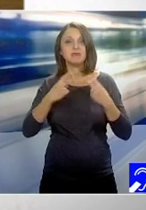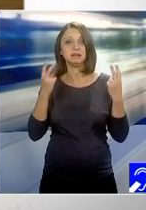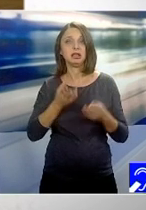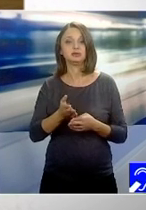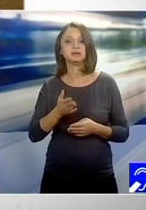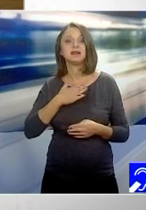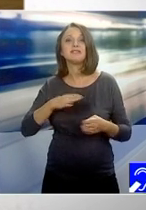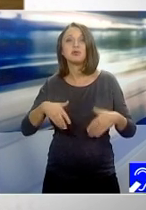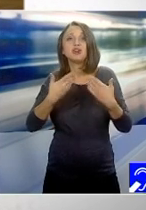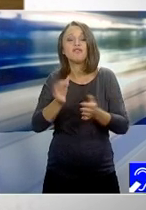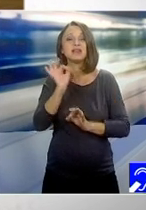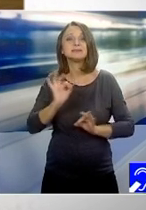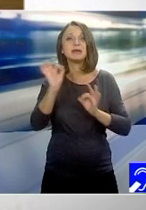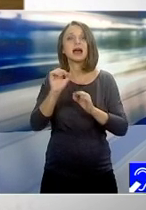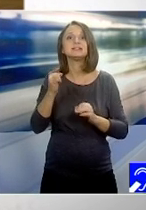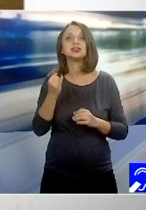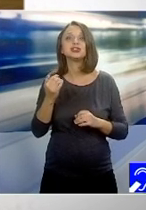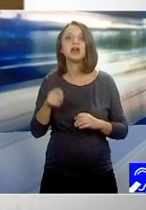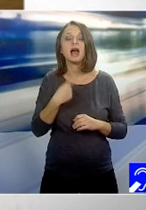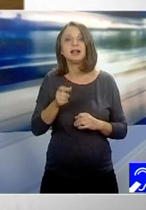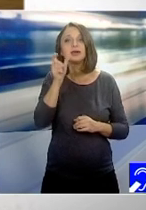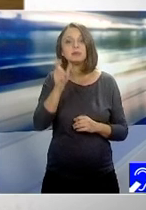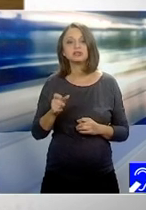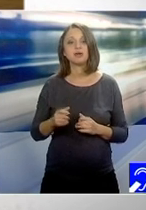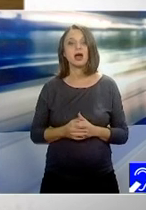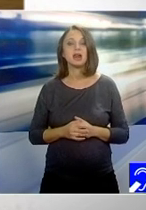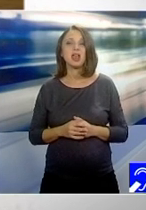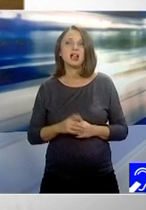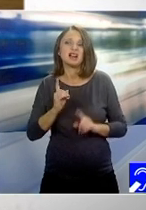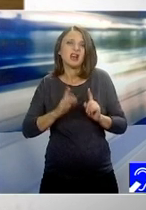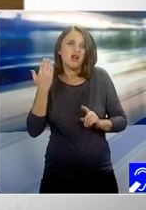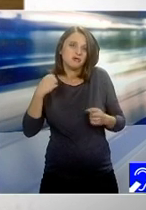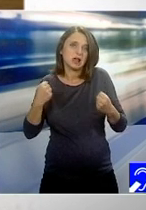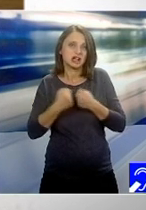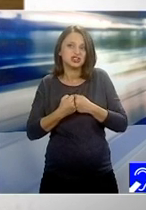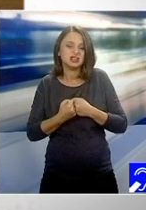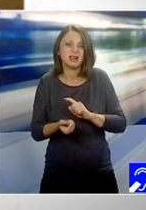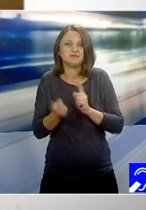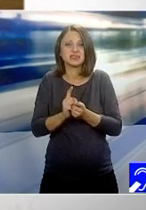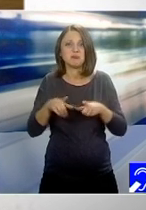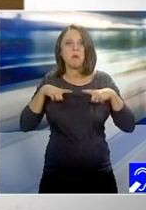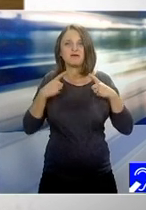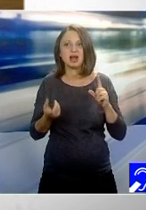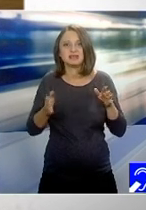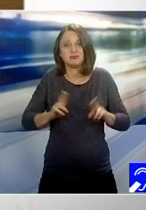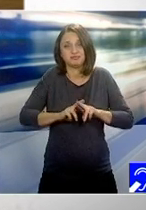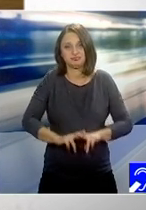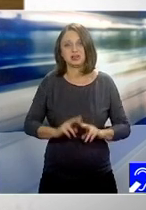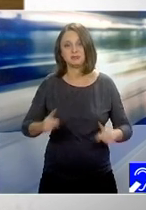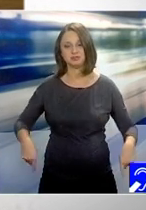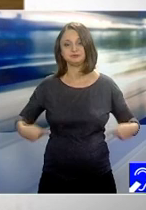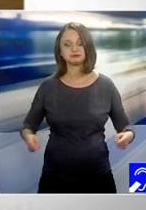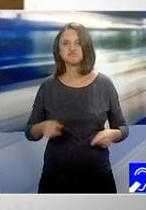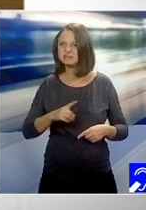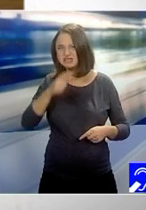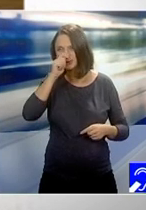dau speranța și celor care, într-o zi, dintr-o nefericită întâmplare, viața lor s-a schimbat total, și de ce nu să lupte și